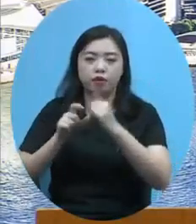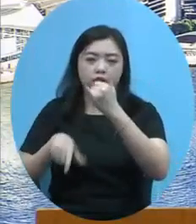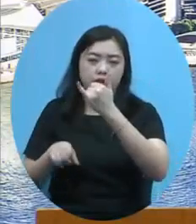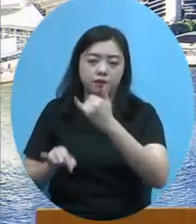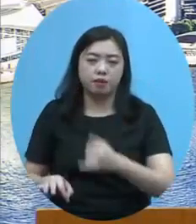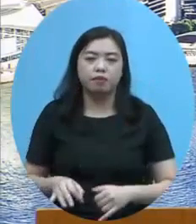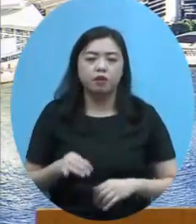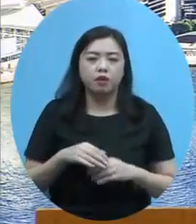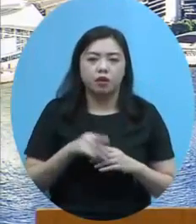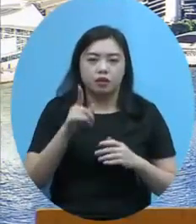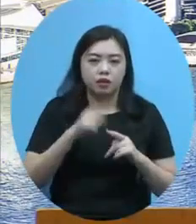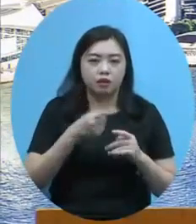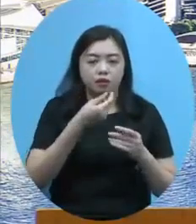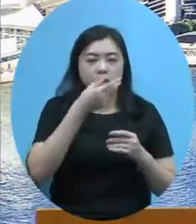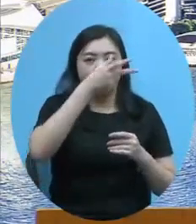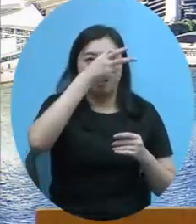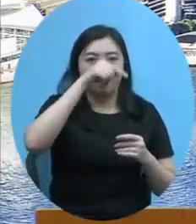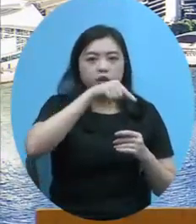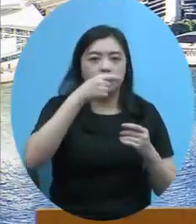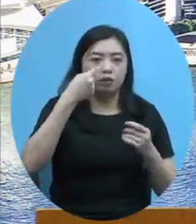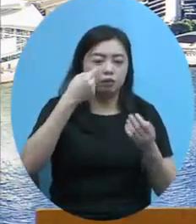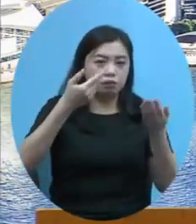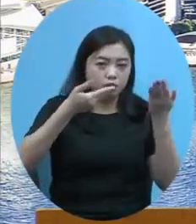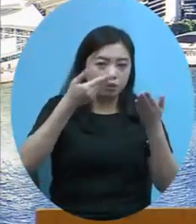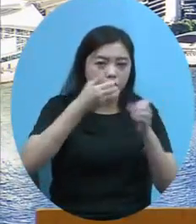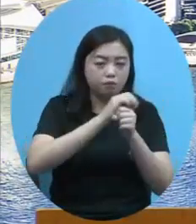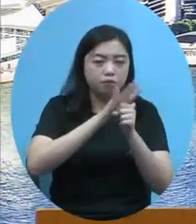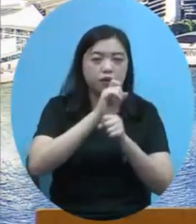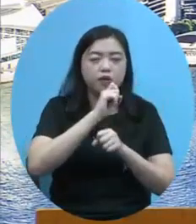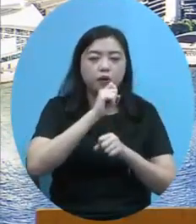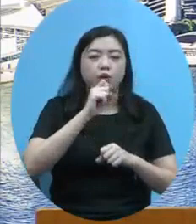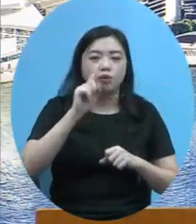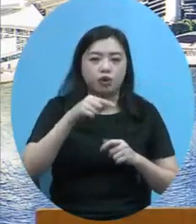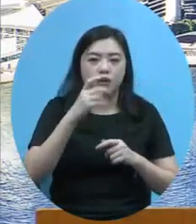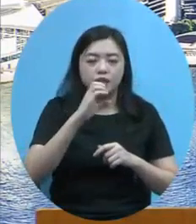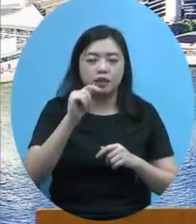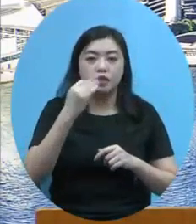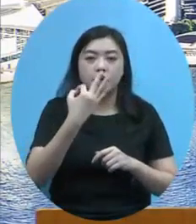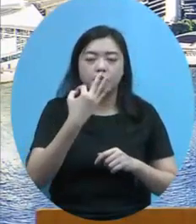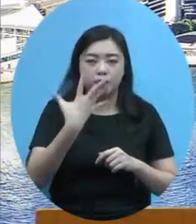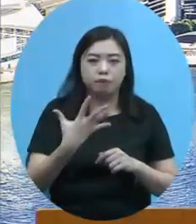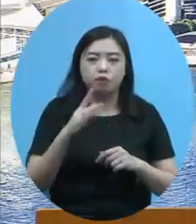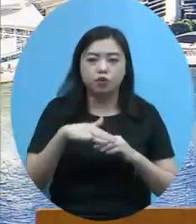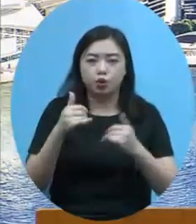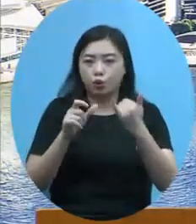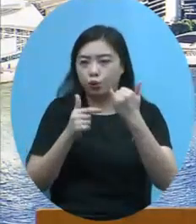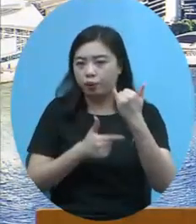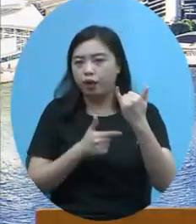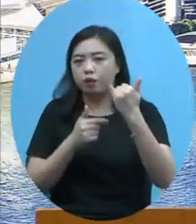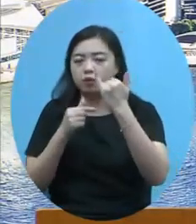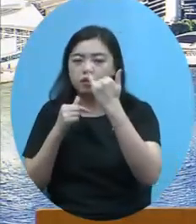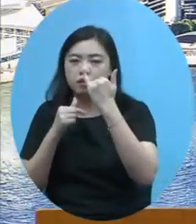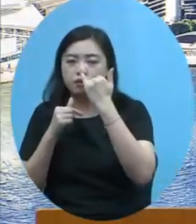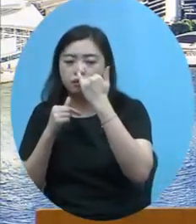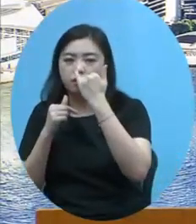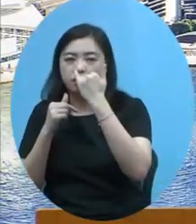號的時候拿個樣本就核酸是陽性，那個 CT 值是35，先前她在6月6號、6月8號和6月